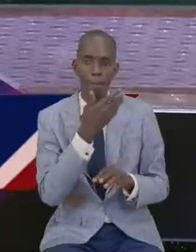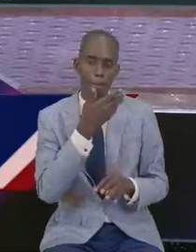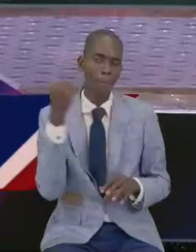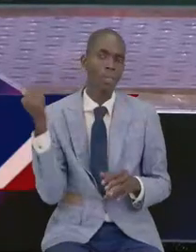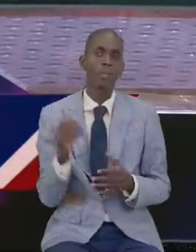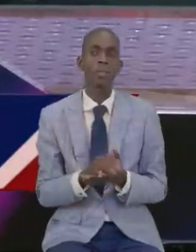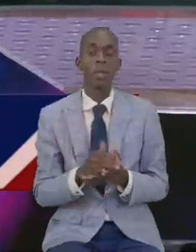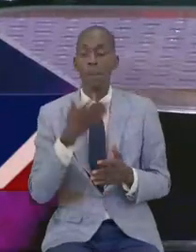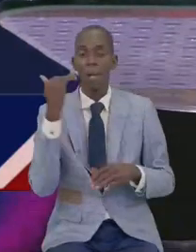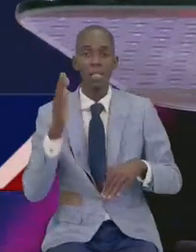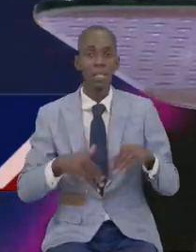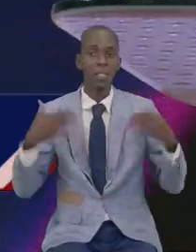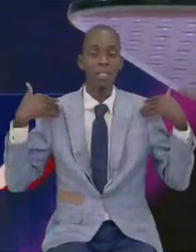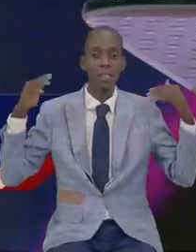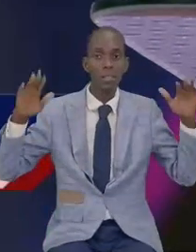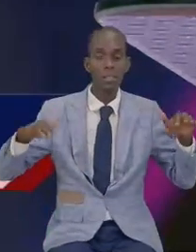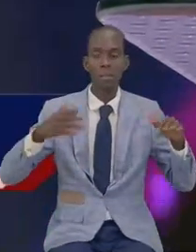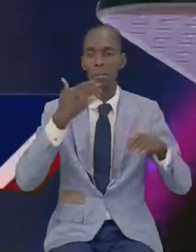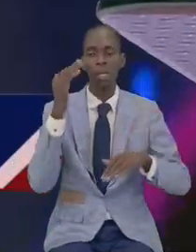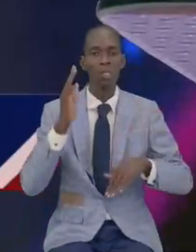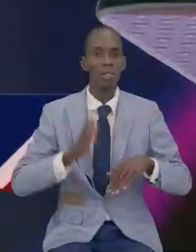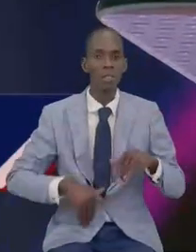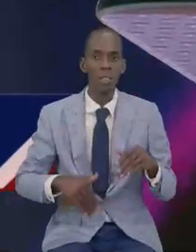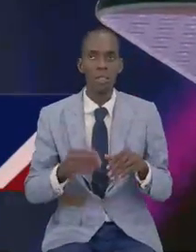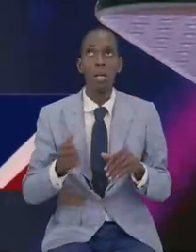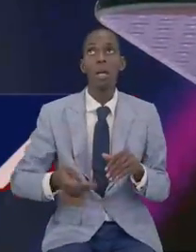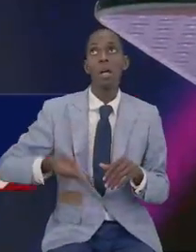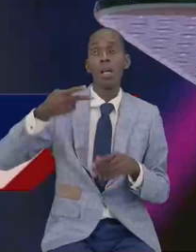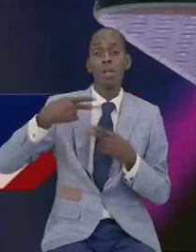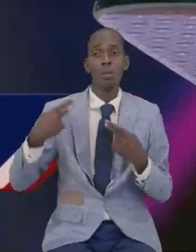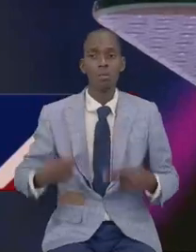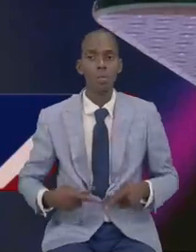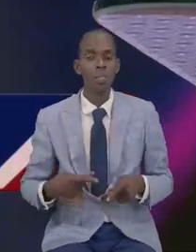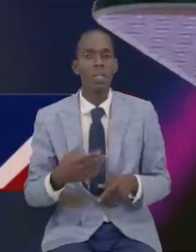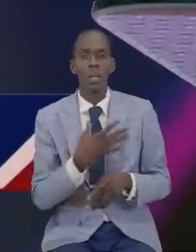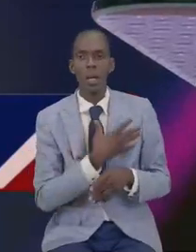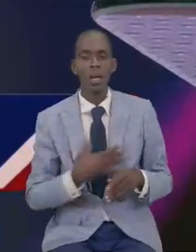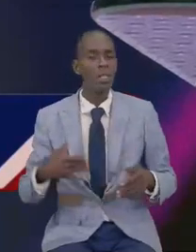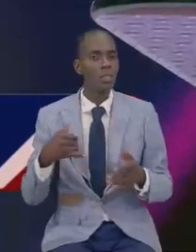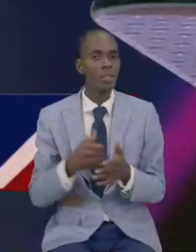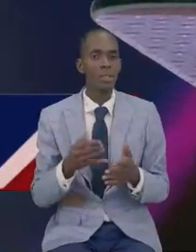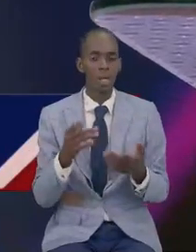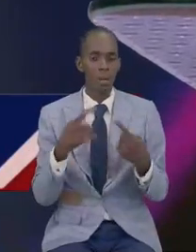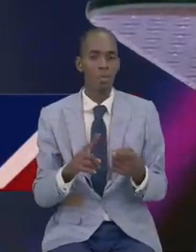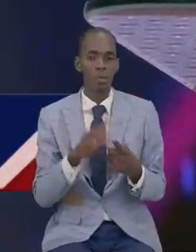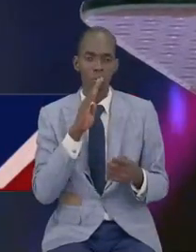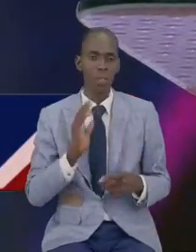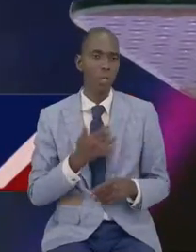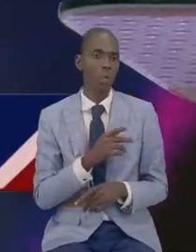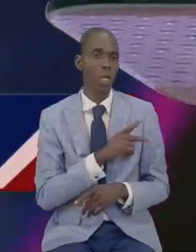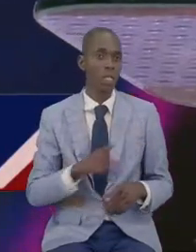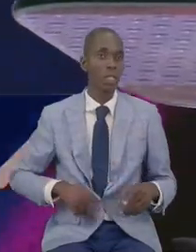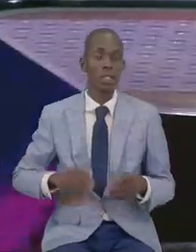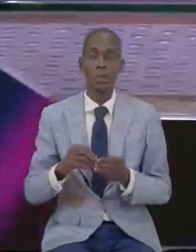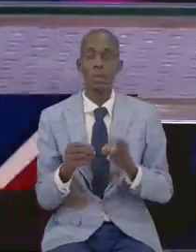et le meilleur. Le Seigneur est meilleur. Il est meilleur que les anges, que les souverains sacrificateurs. Il est notre roi. La sagesse impeccable du